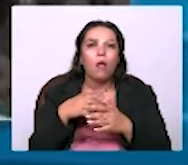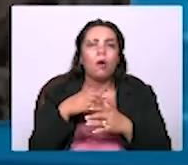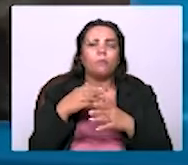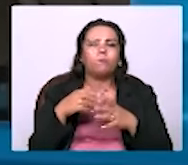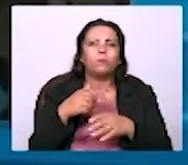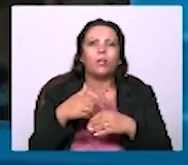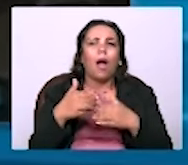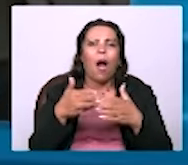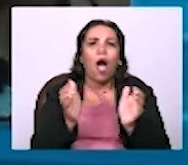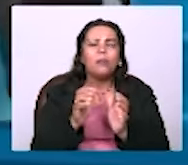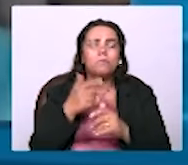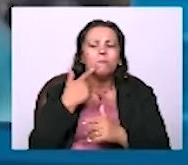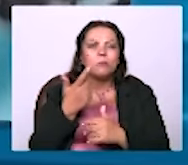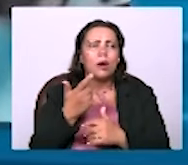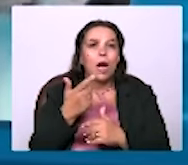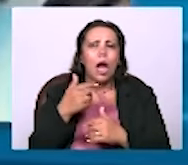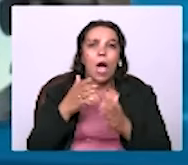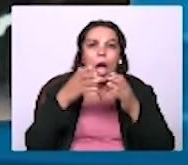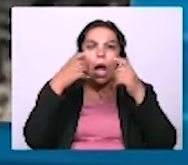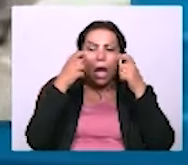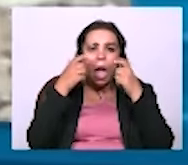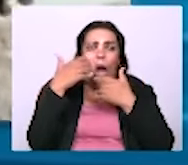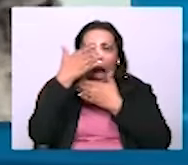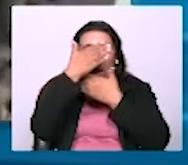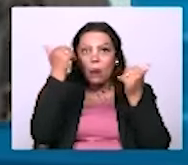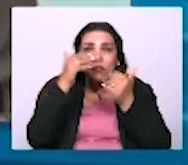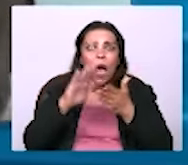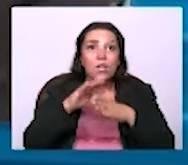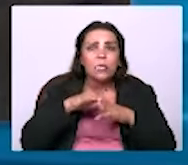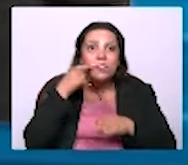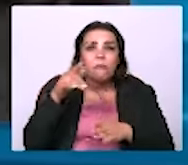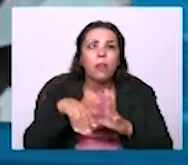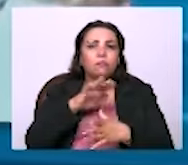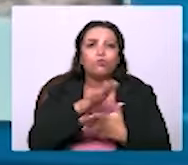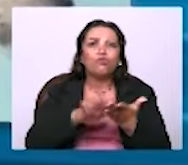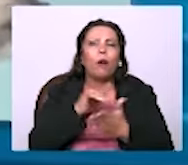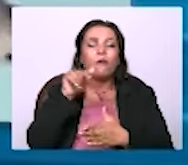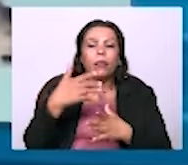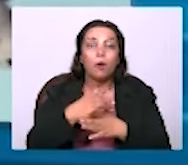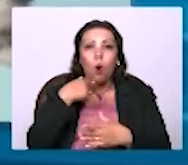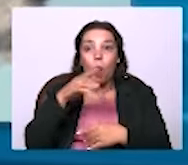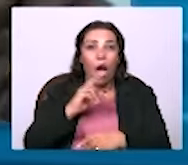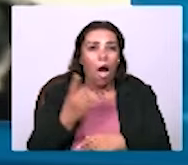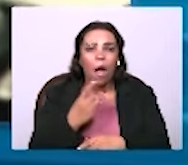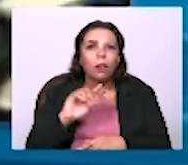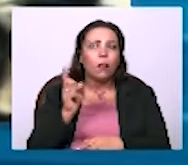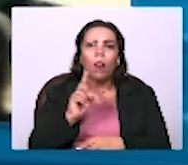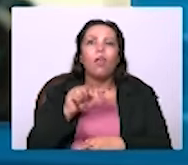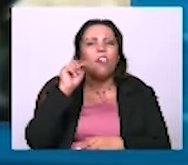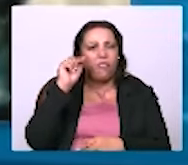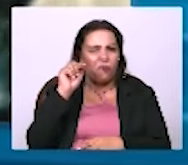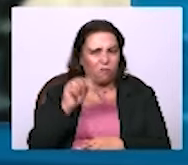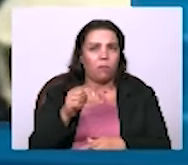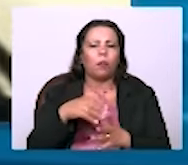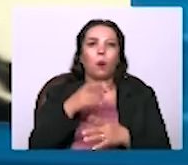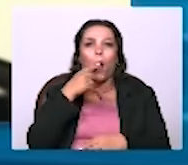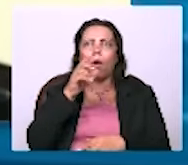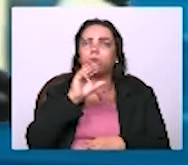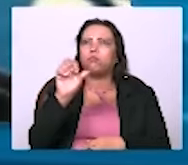هتنتهي لكن ستث واللي يقول ان هي مش هتتاثر يبقى برض في قدر كبير جدا من